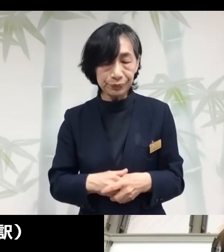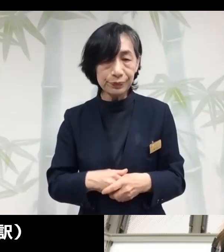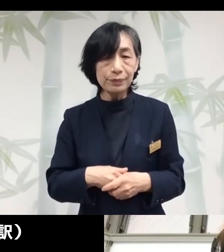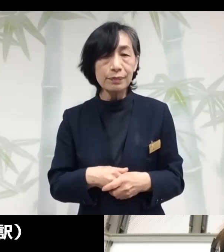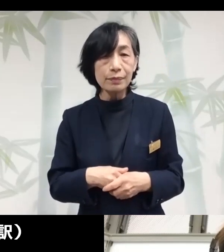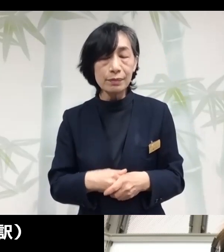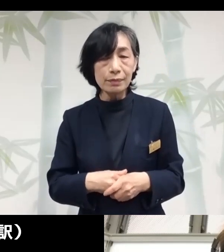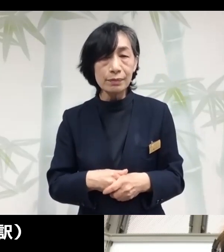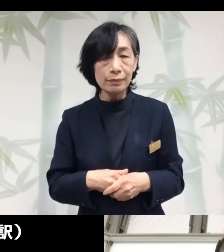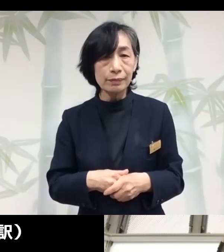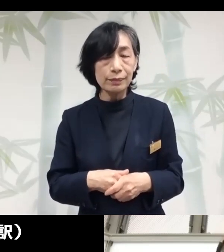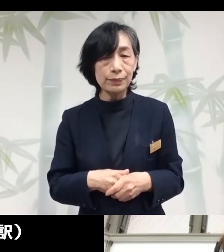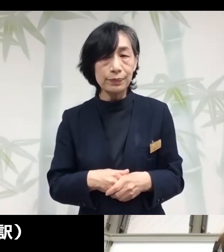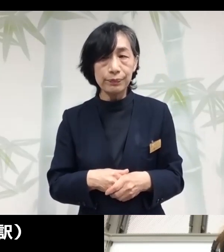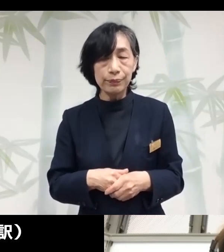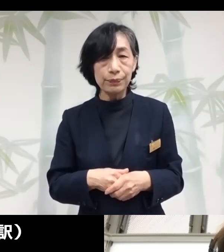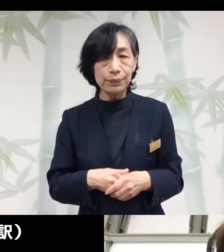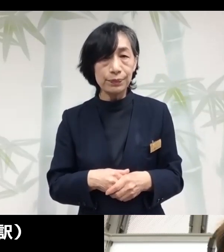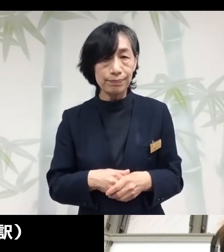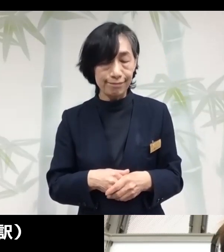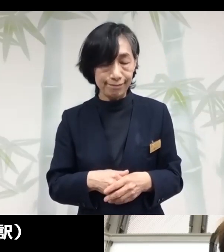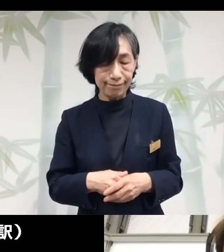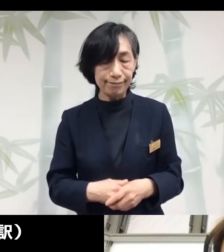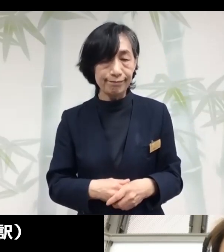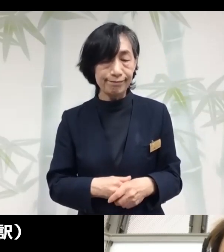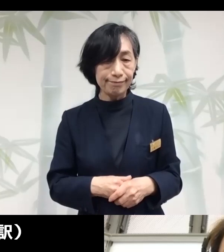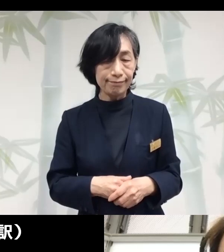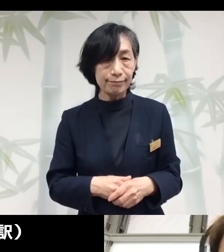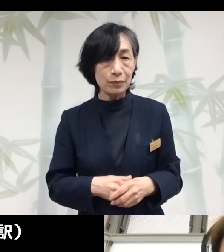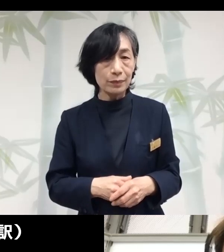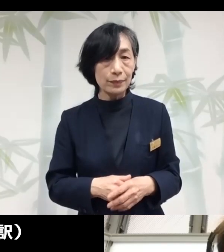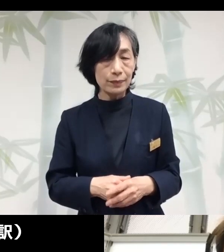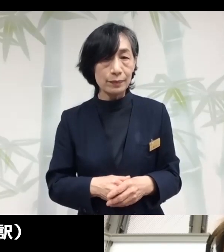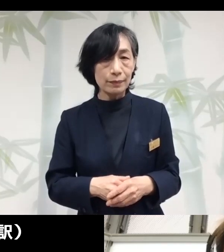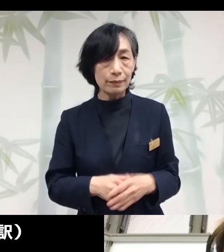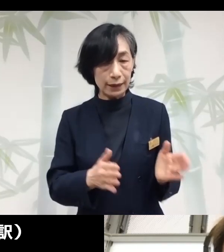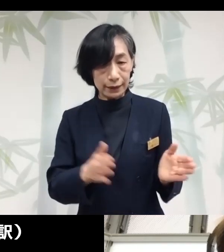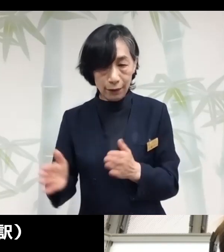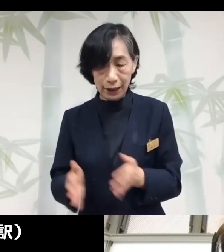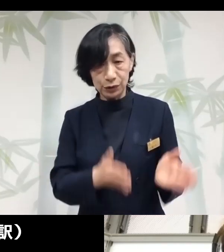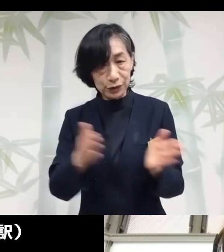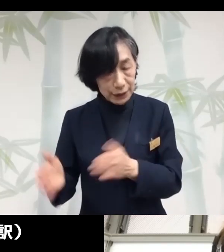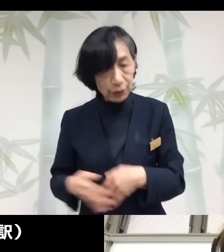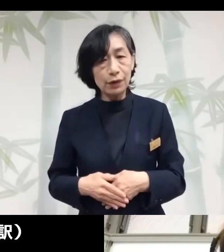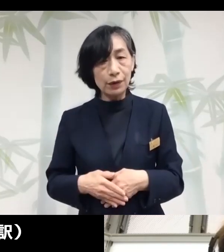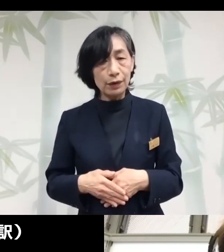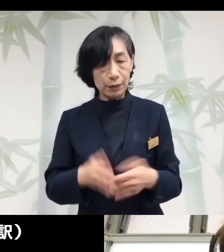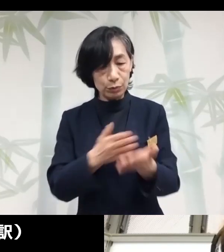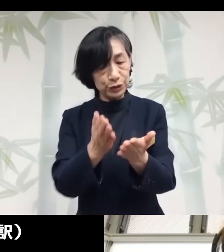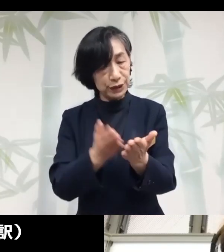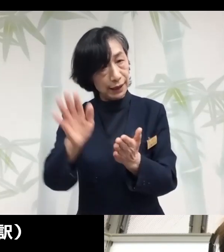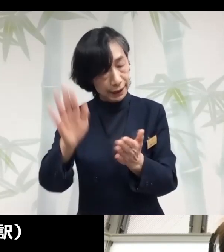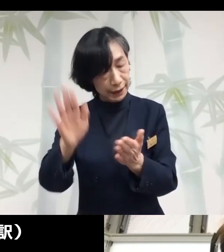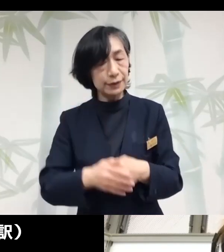には思っています。 はい、では続いての分野に参ります。